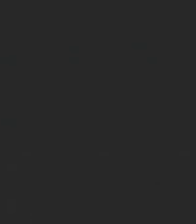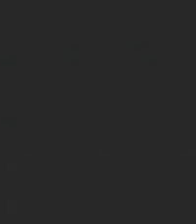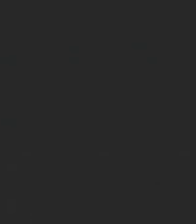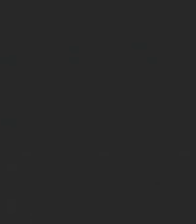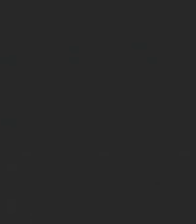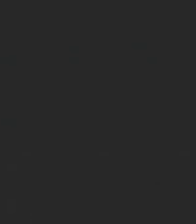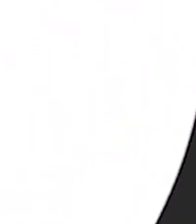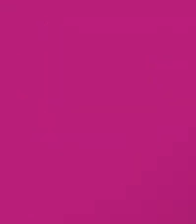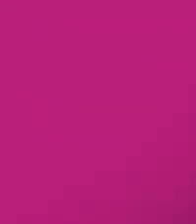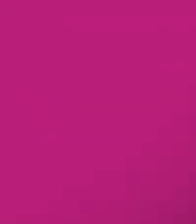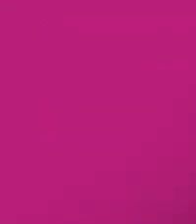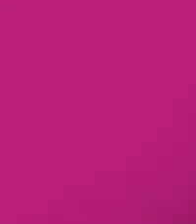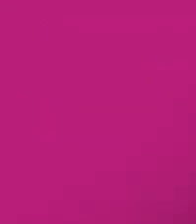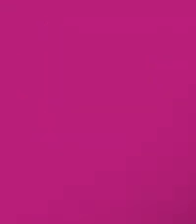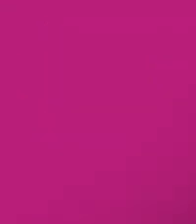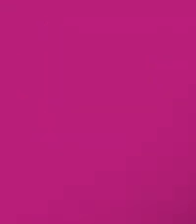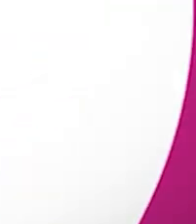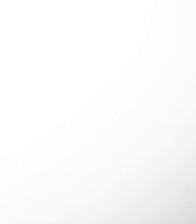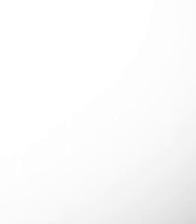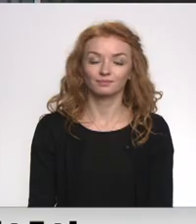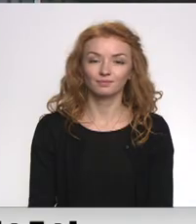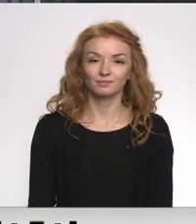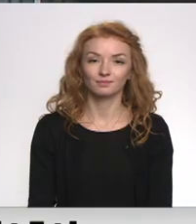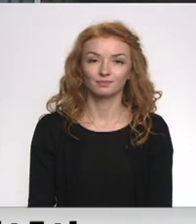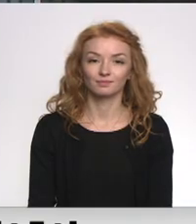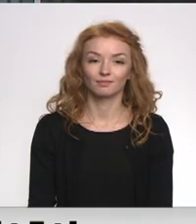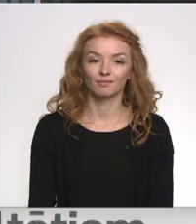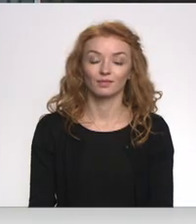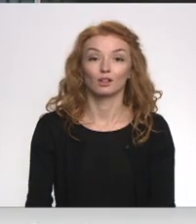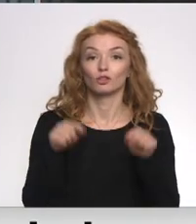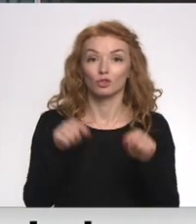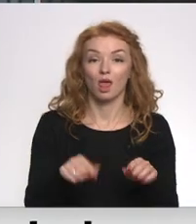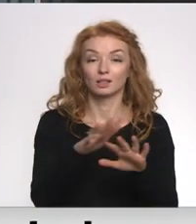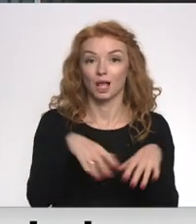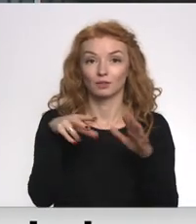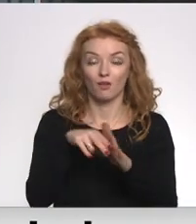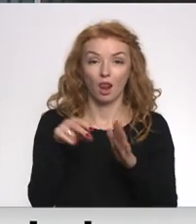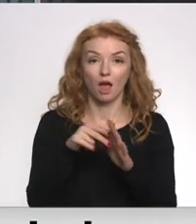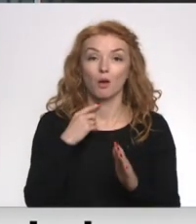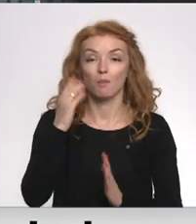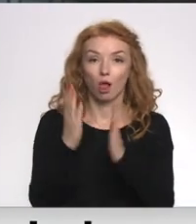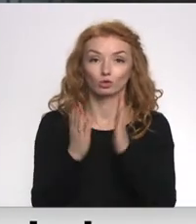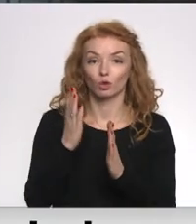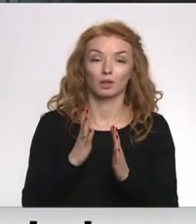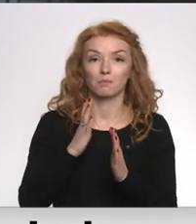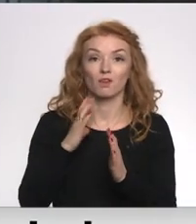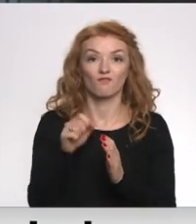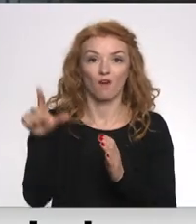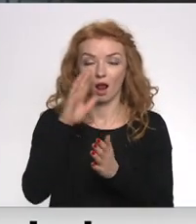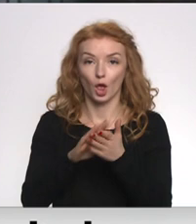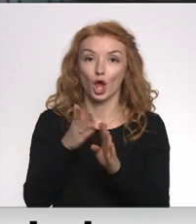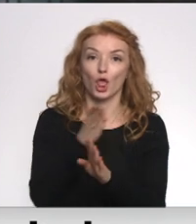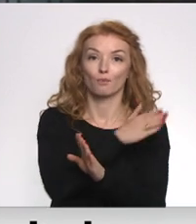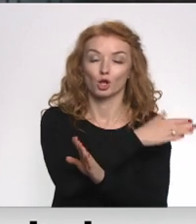Re, viss ēters ir te! Šajās saimas vēlēšanās balsotāji bija vairāk nekā 13. un